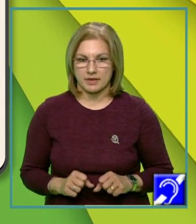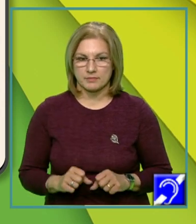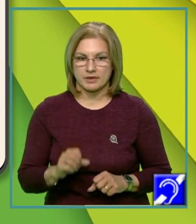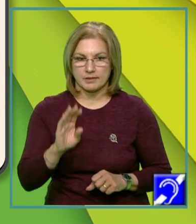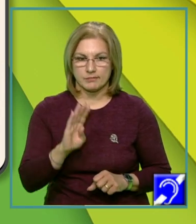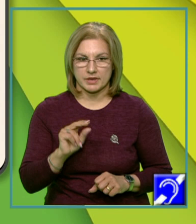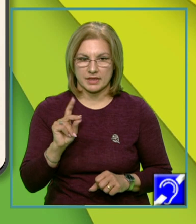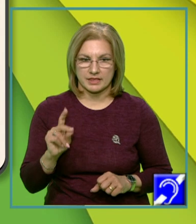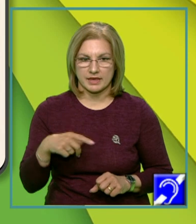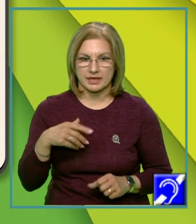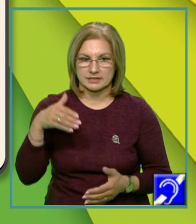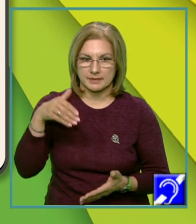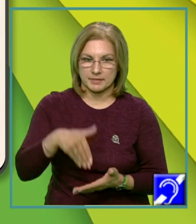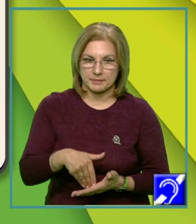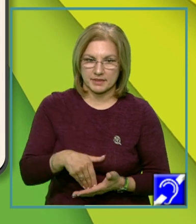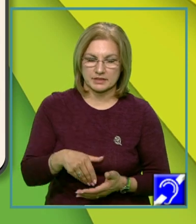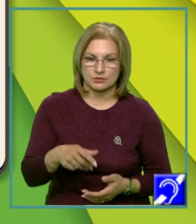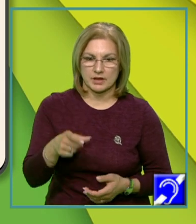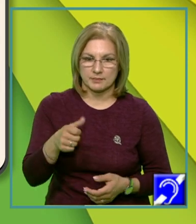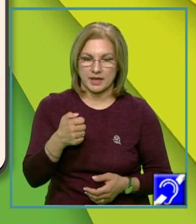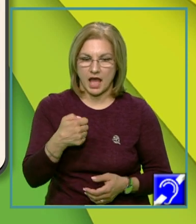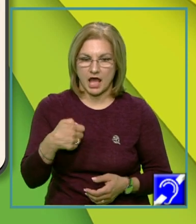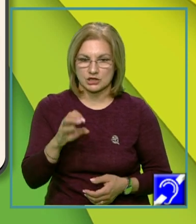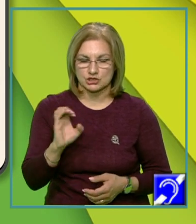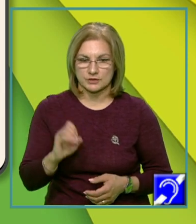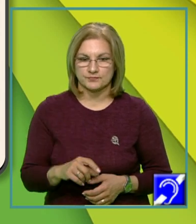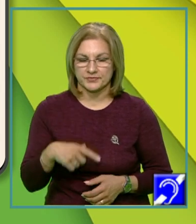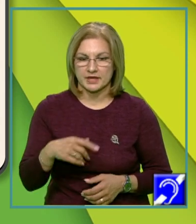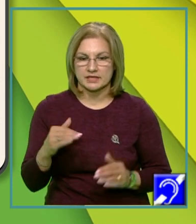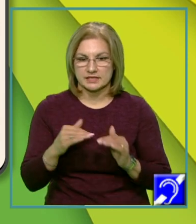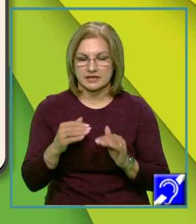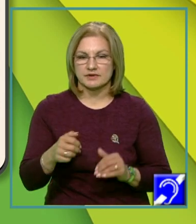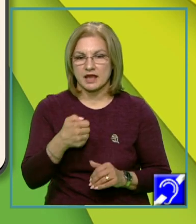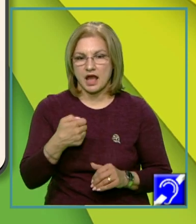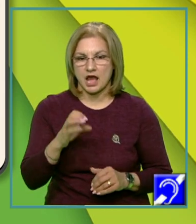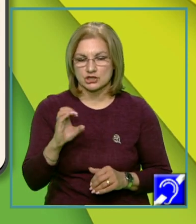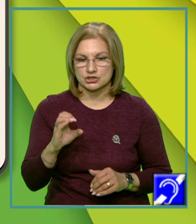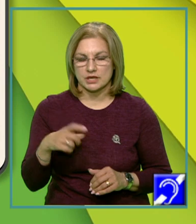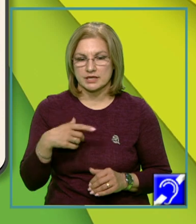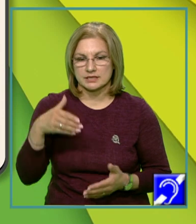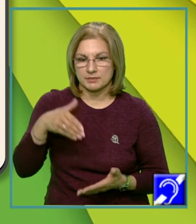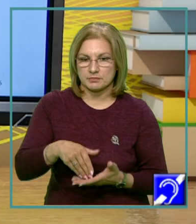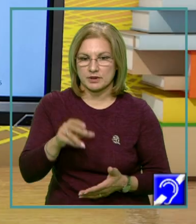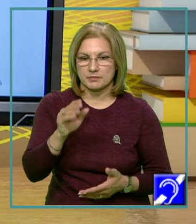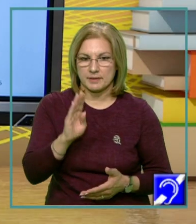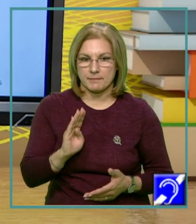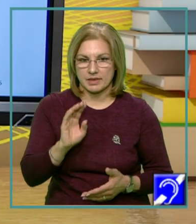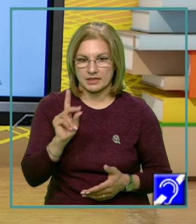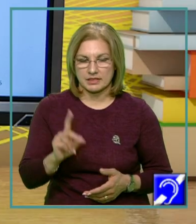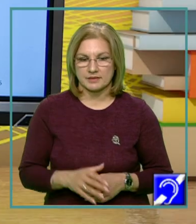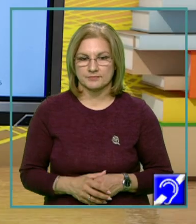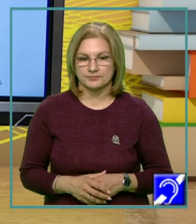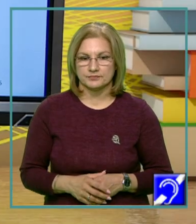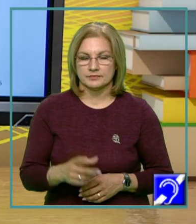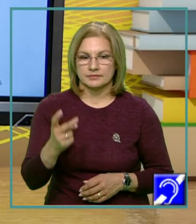d este perpendiculară pe AC ceea ce este echivalent cu AC perpendicular pe BD din